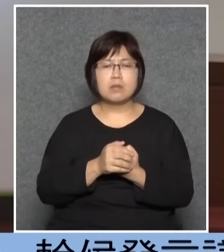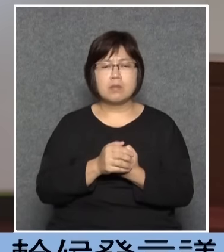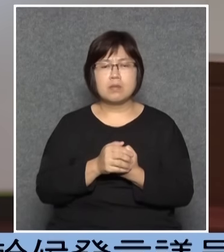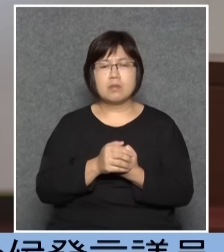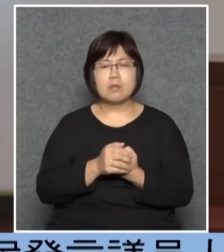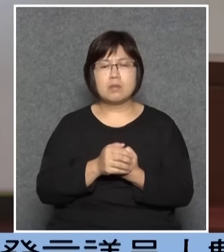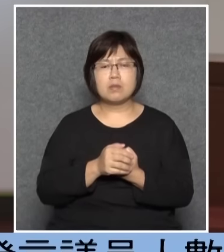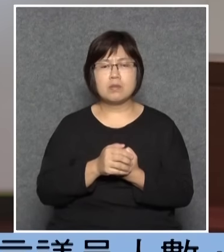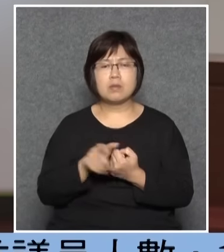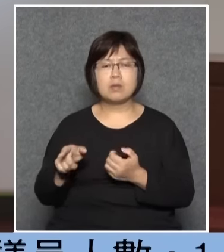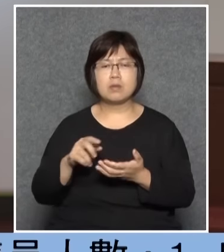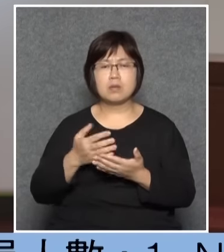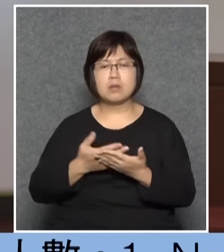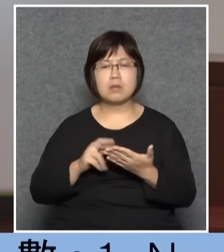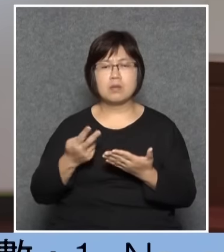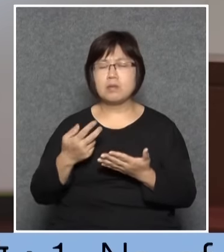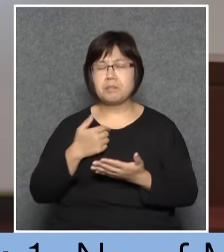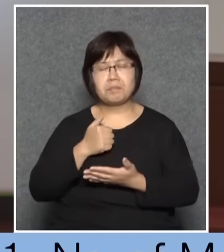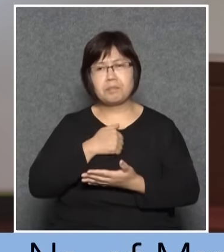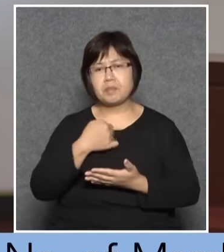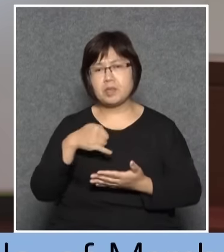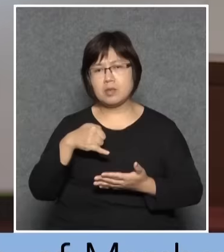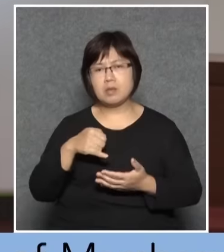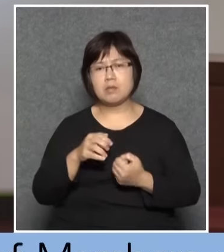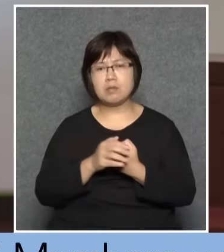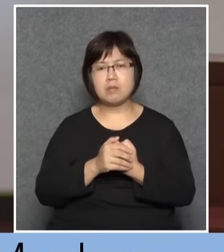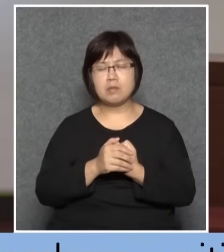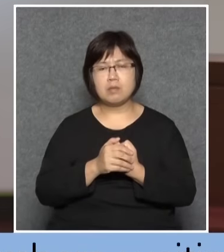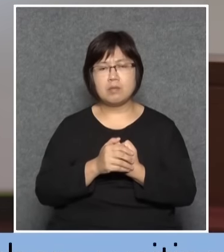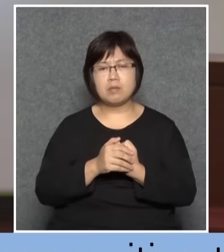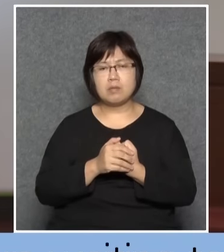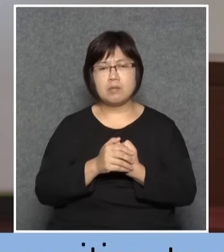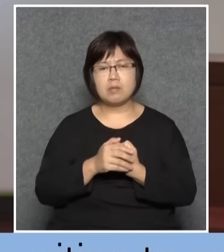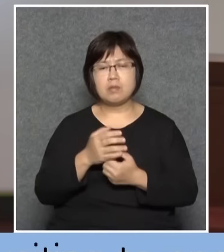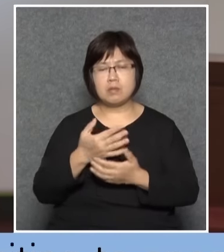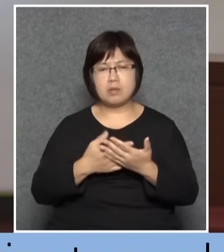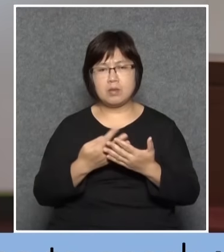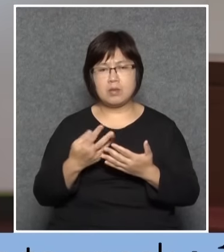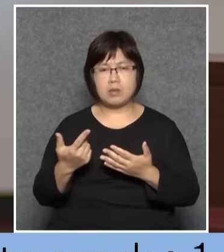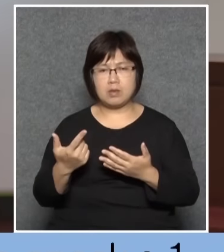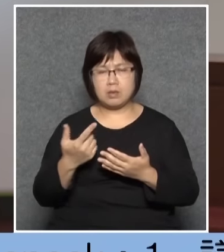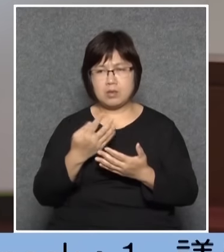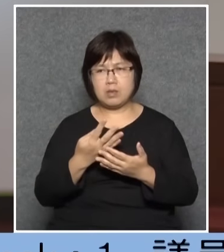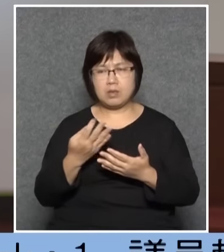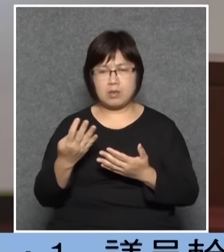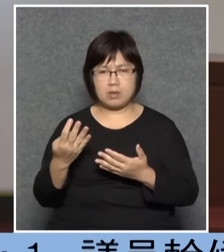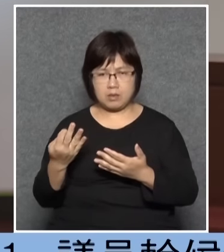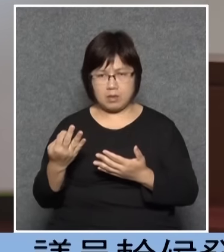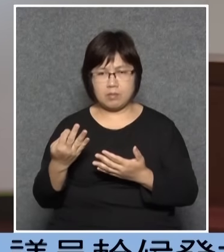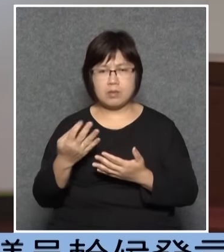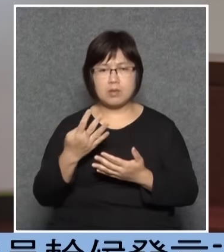這個修訂呢，我覺得是不足夠的。條例的第43至46条的主要內容分別就是那個進